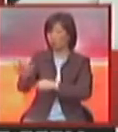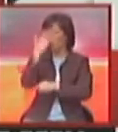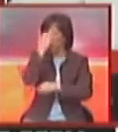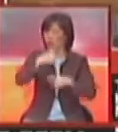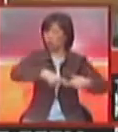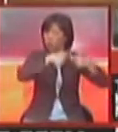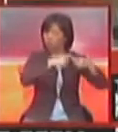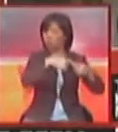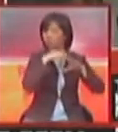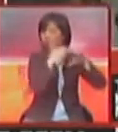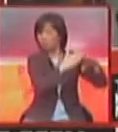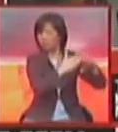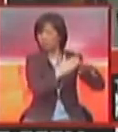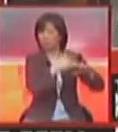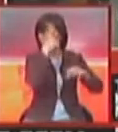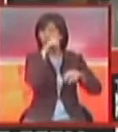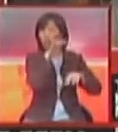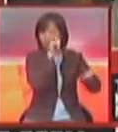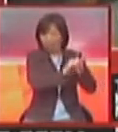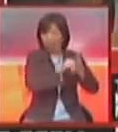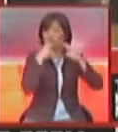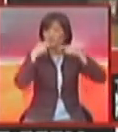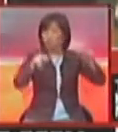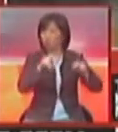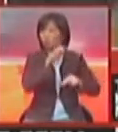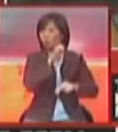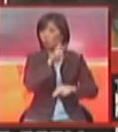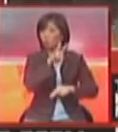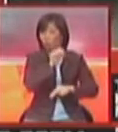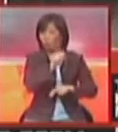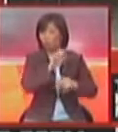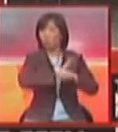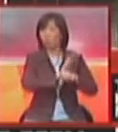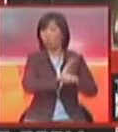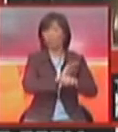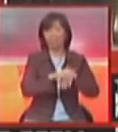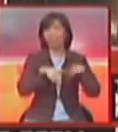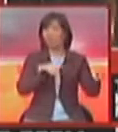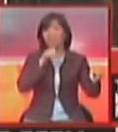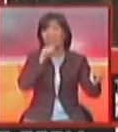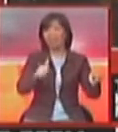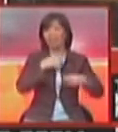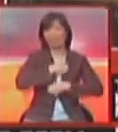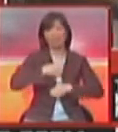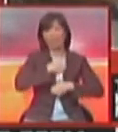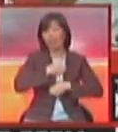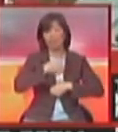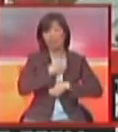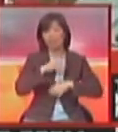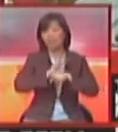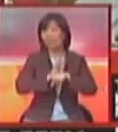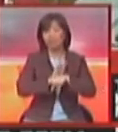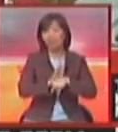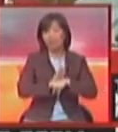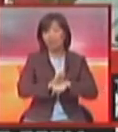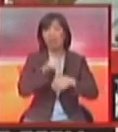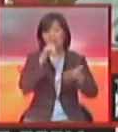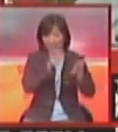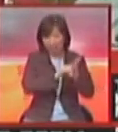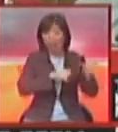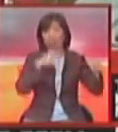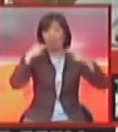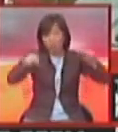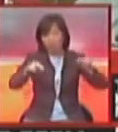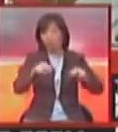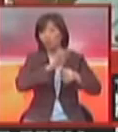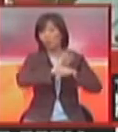suspension ng isang news program. Ibang klaseng programa to, hindi ito entertainment show, ito ay isang news program. Yan ay